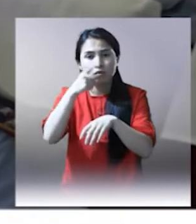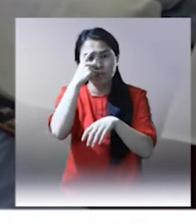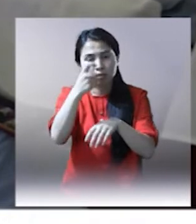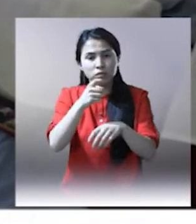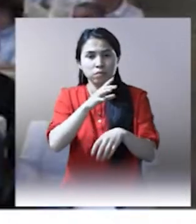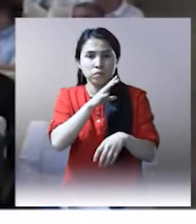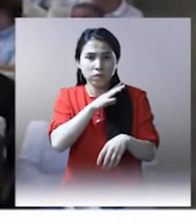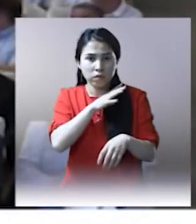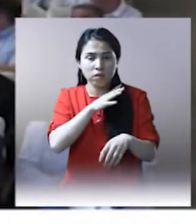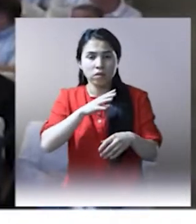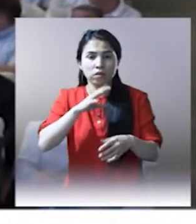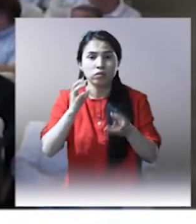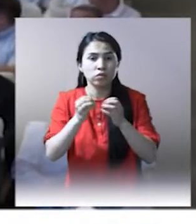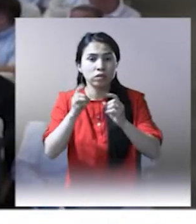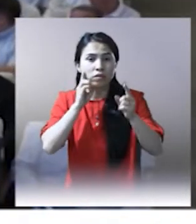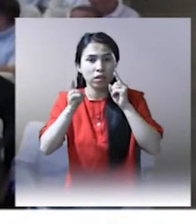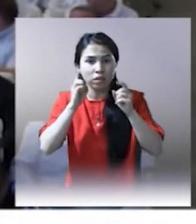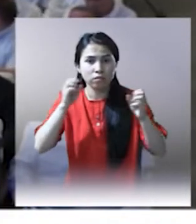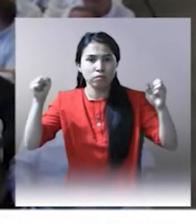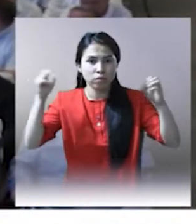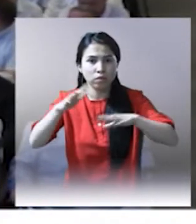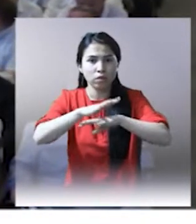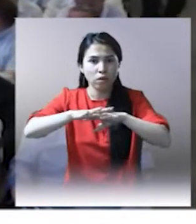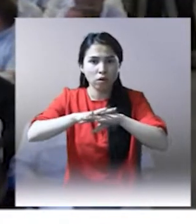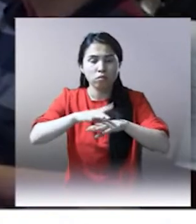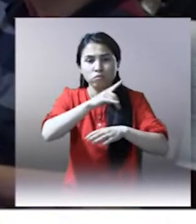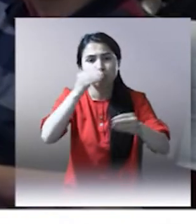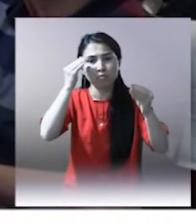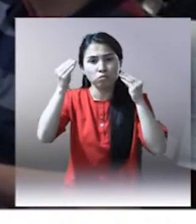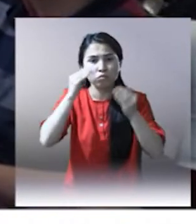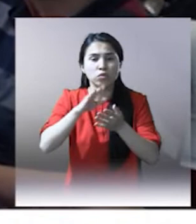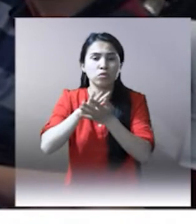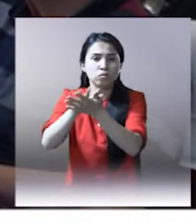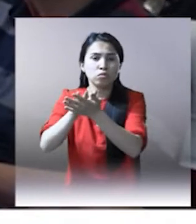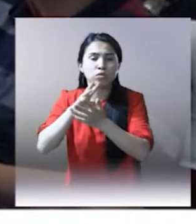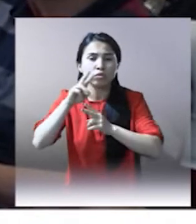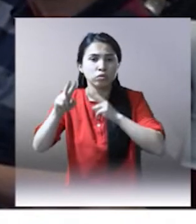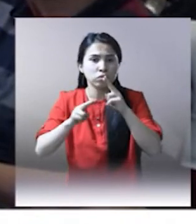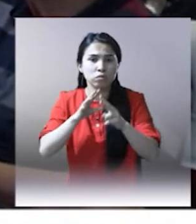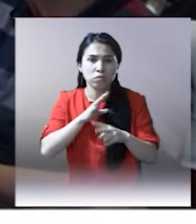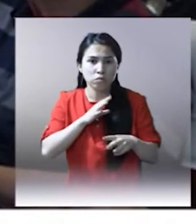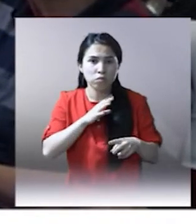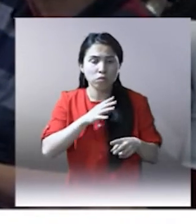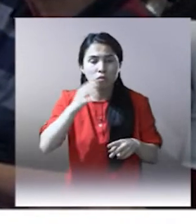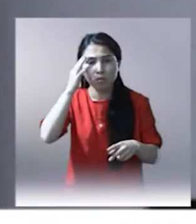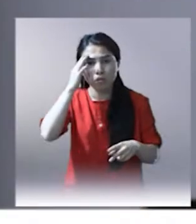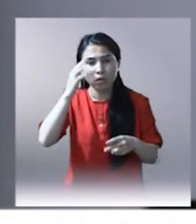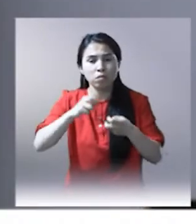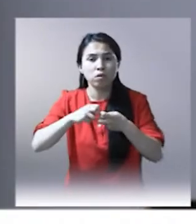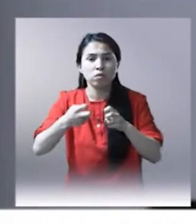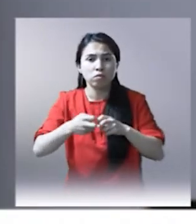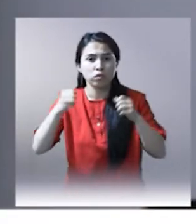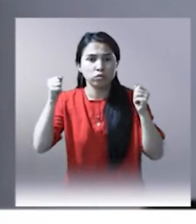етті. Осы мәселе бойынша жиынға келген халық өз өнімдерін өткізу үшін құжаты бар саудагерлерге уақытша болсын дүңгіршектер